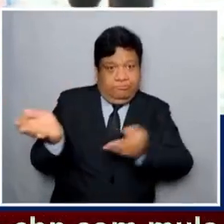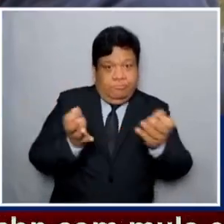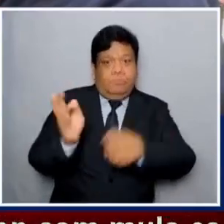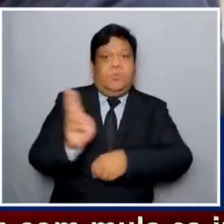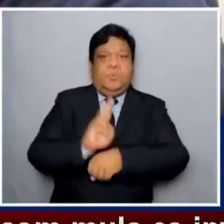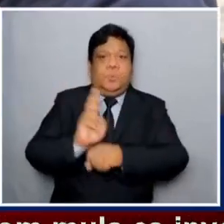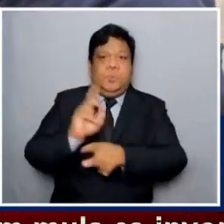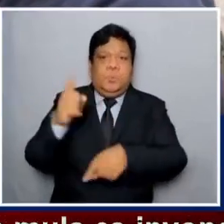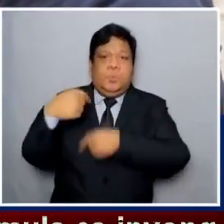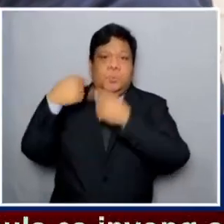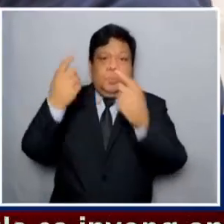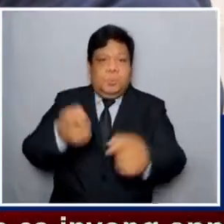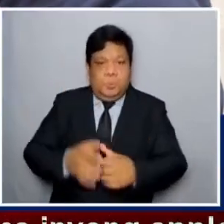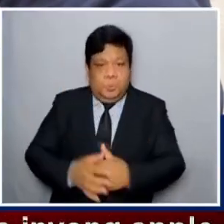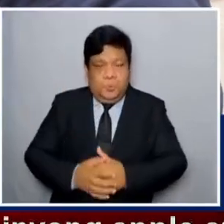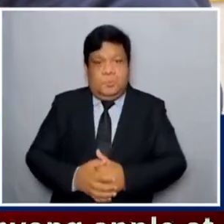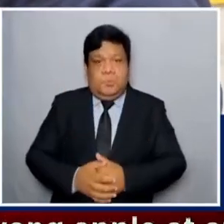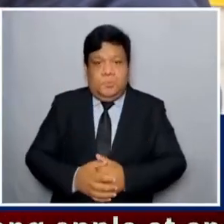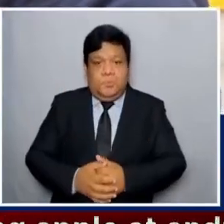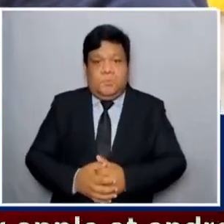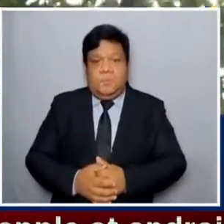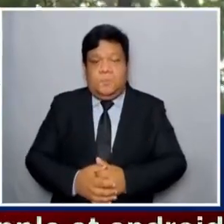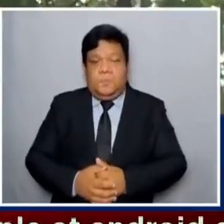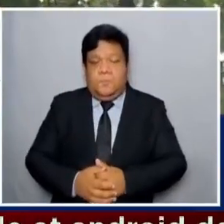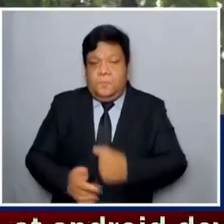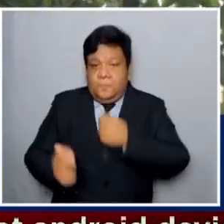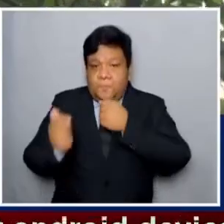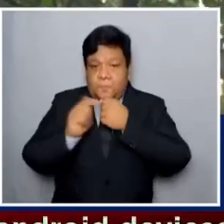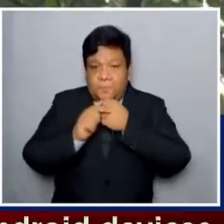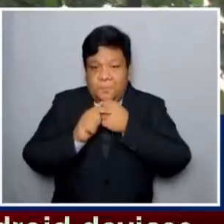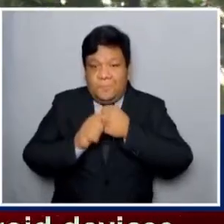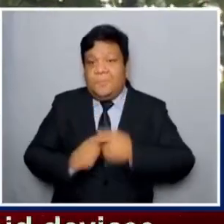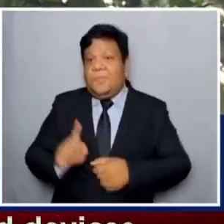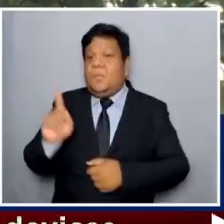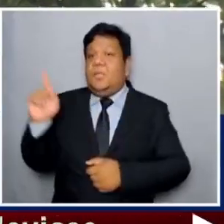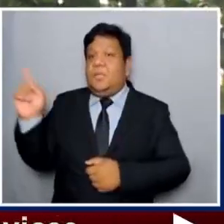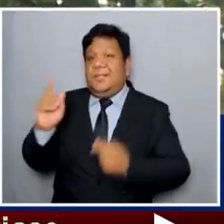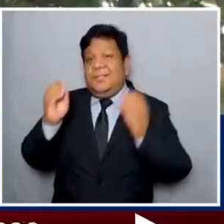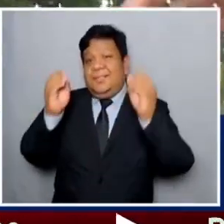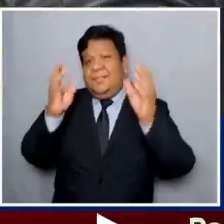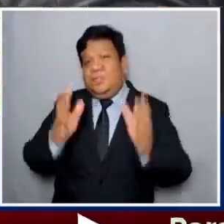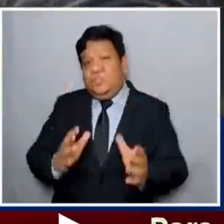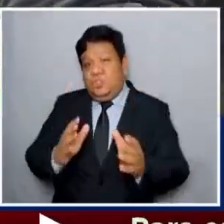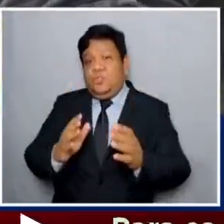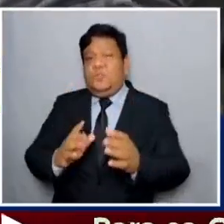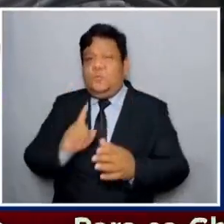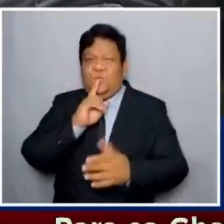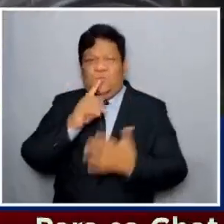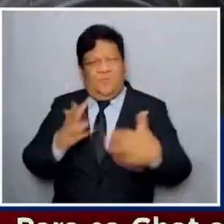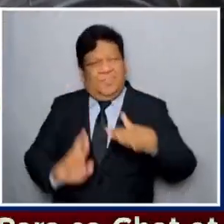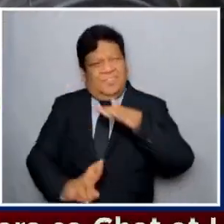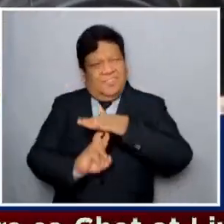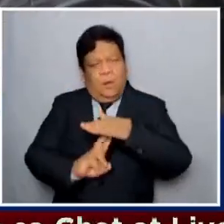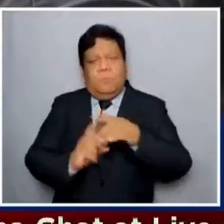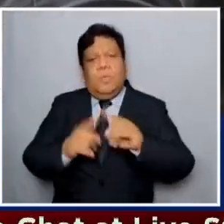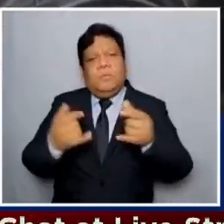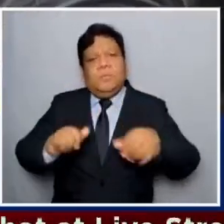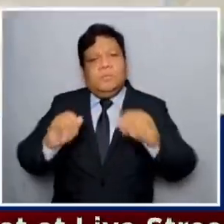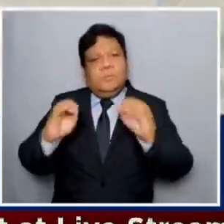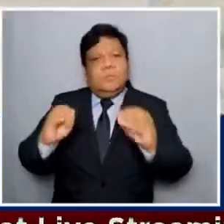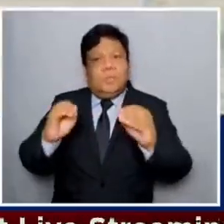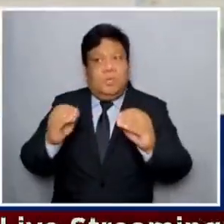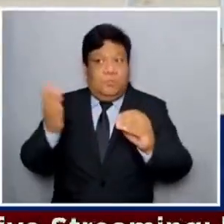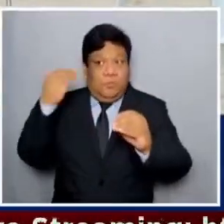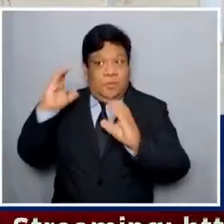ko. Tila hindi naman makawala sa pagtuturo ang retired teacher na si Rosar. Kung dati sa classroom,